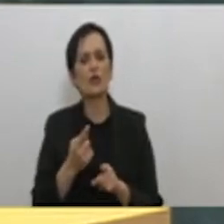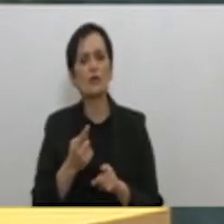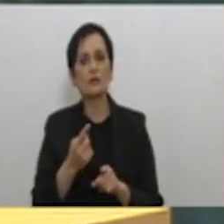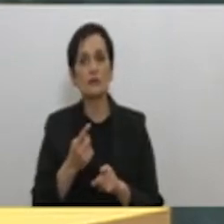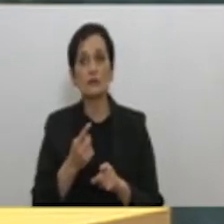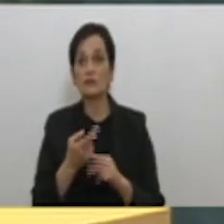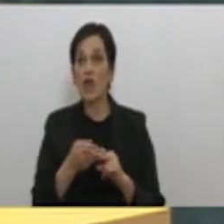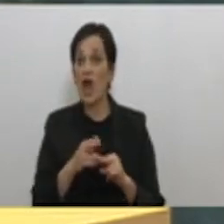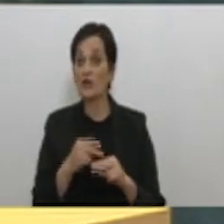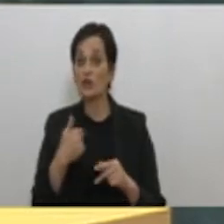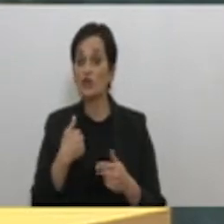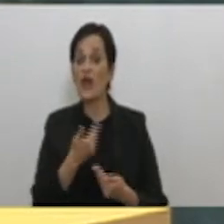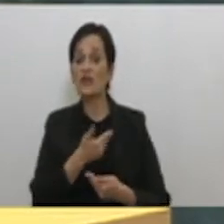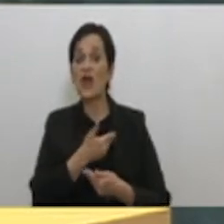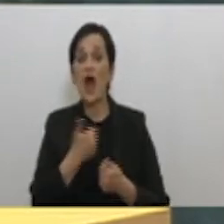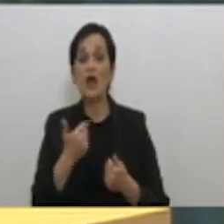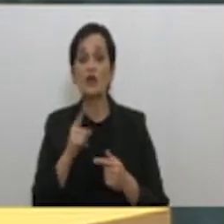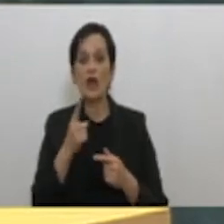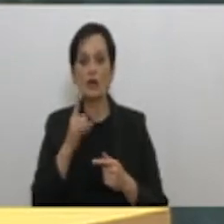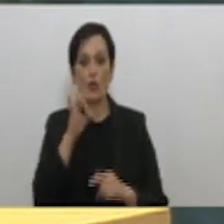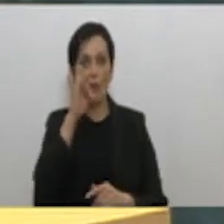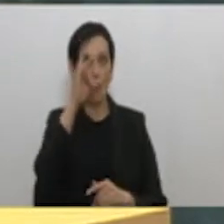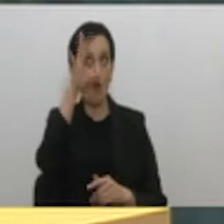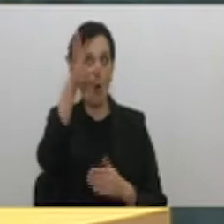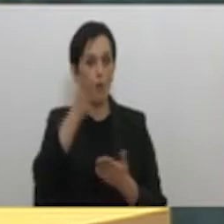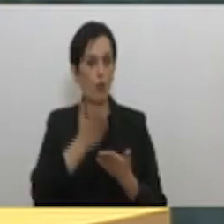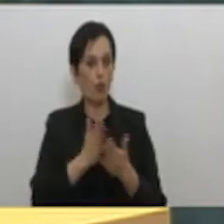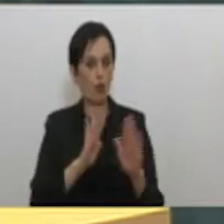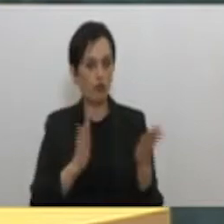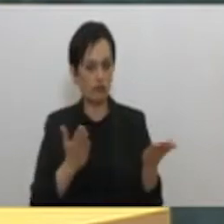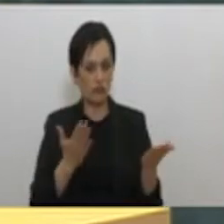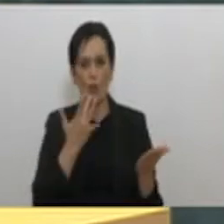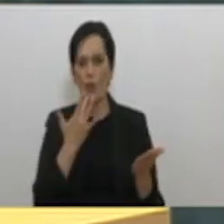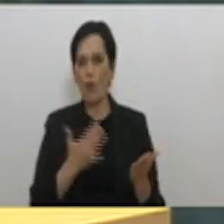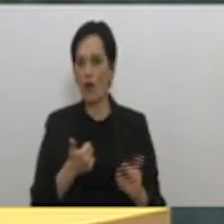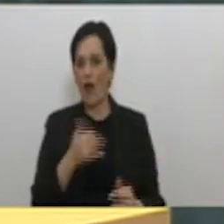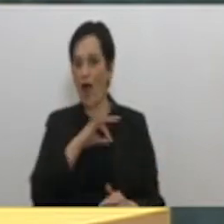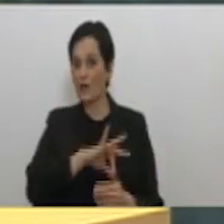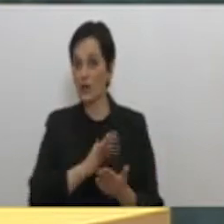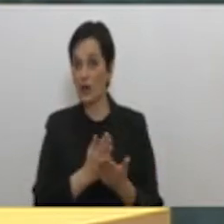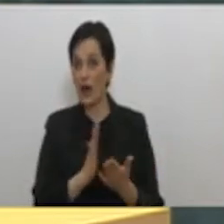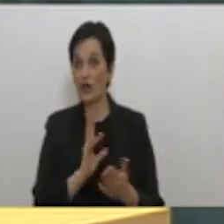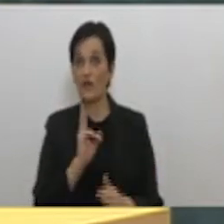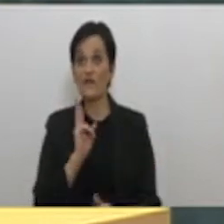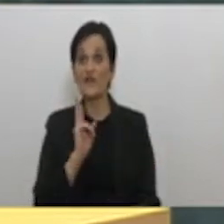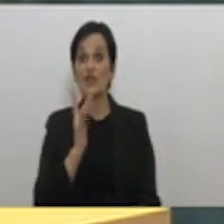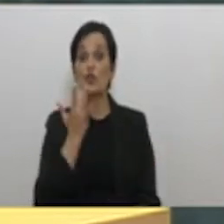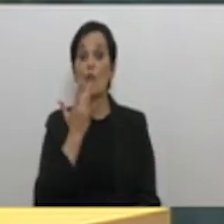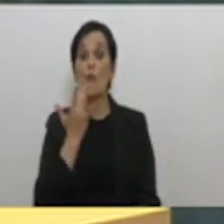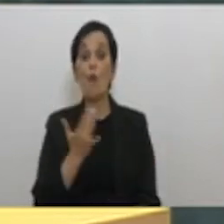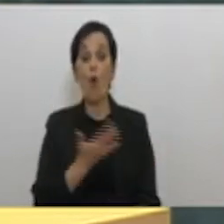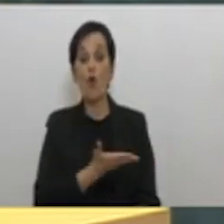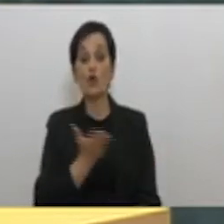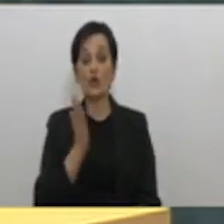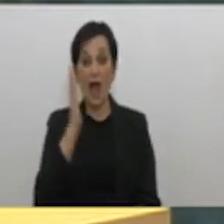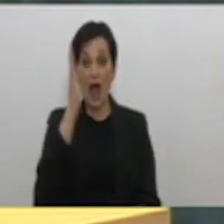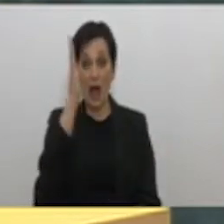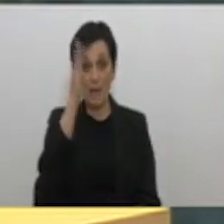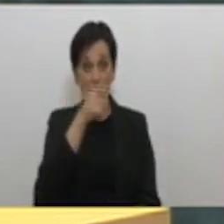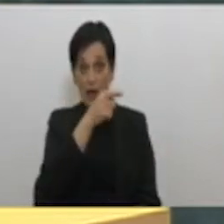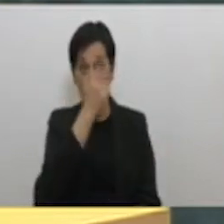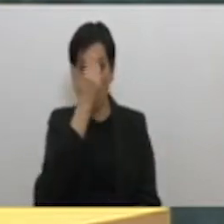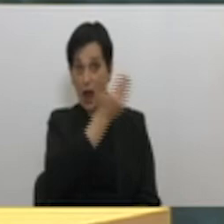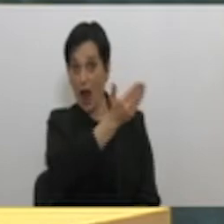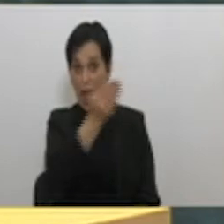Magrame zarwinda, imtro arari popularul, da arari ehres, politicul rat kargi. Vins politico se va sapire, tore is halhi, halhi, arari.